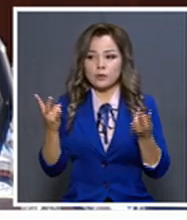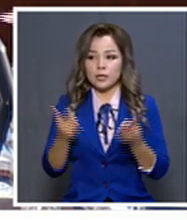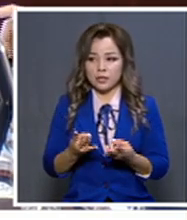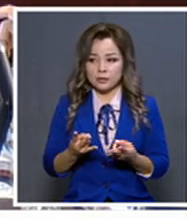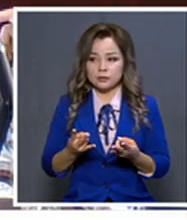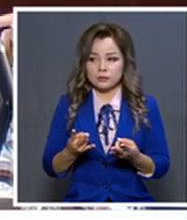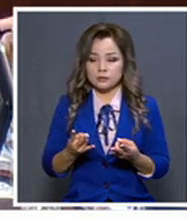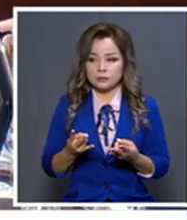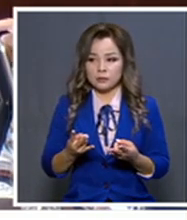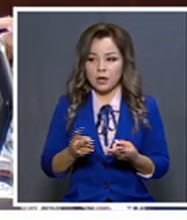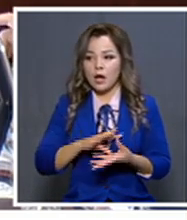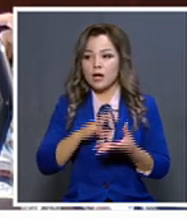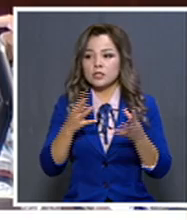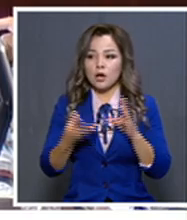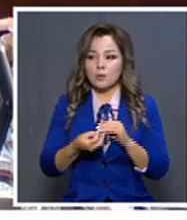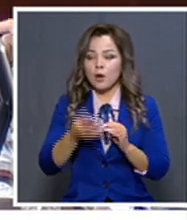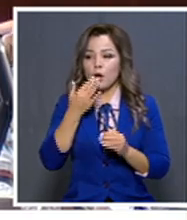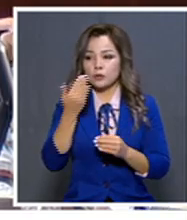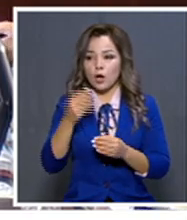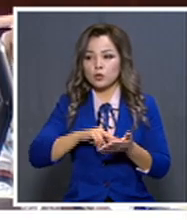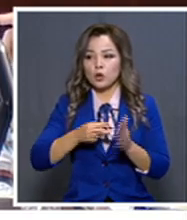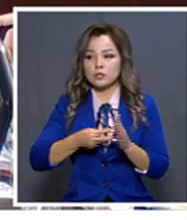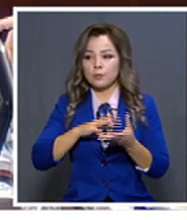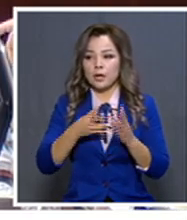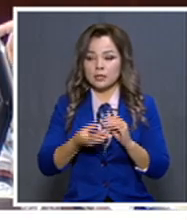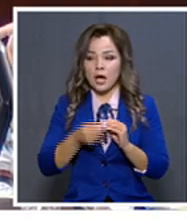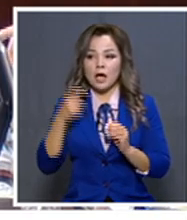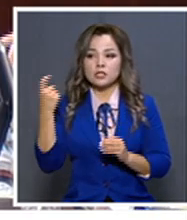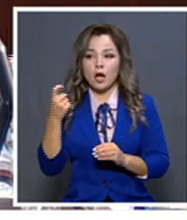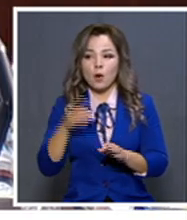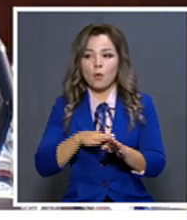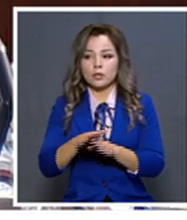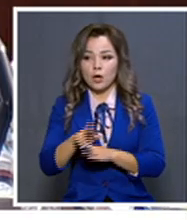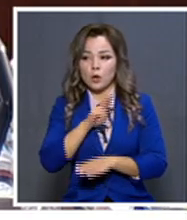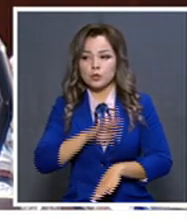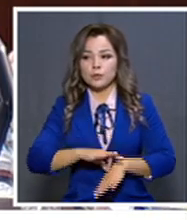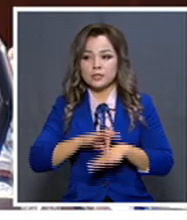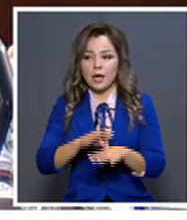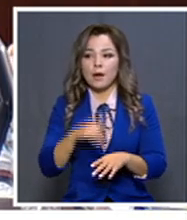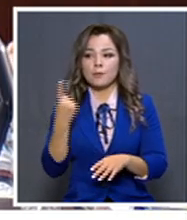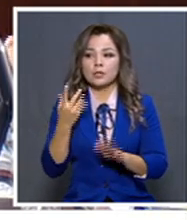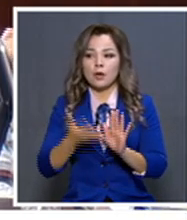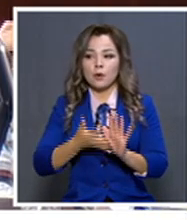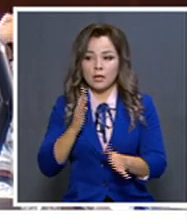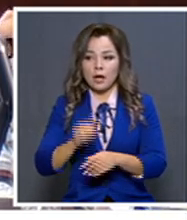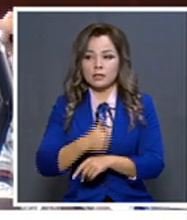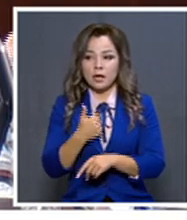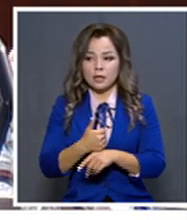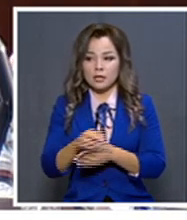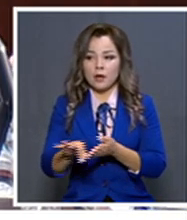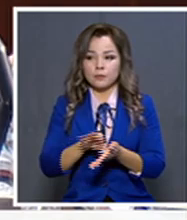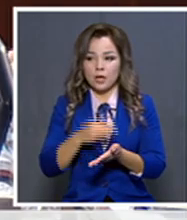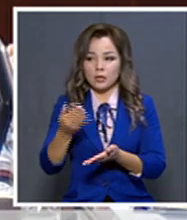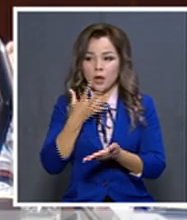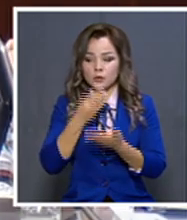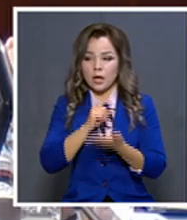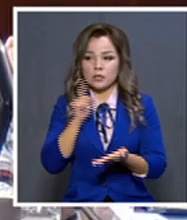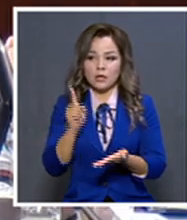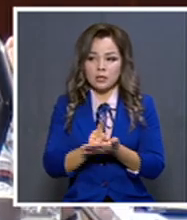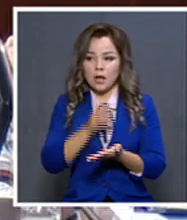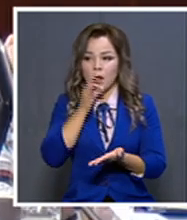керек. Жалпы ұлттық жоспардағы іс-шаралардың орындалуы бойынша бірінші басшыларға дербес жауапкершілік